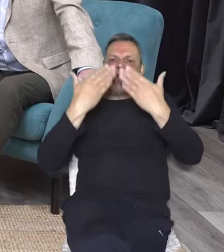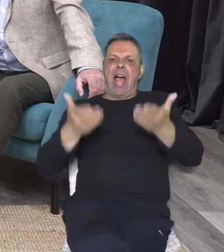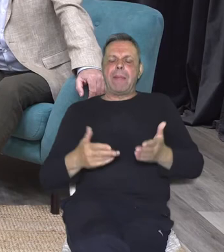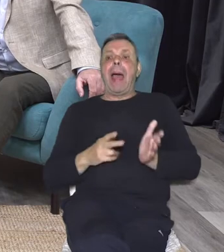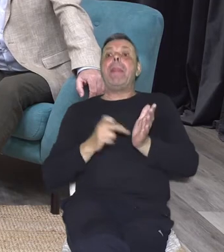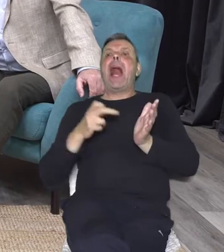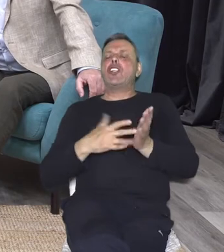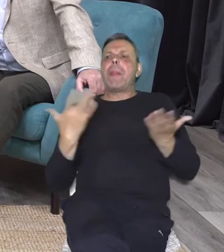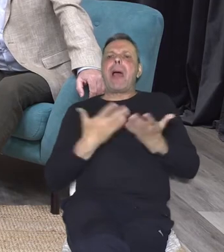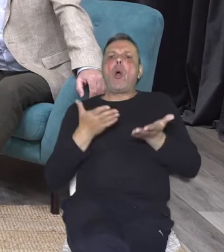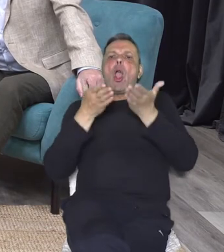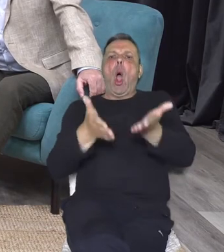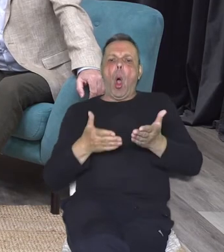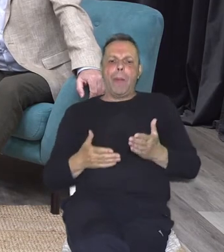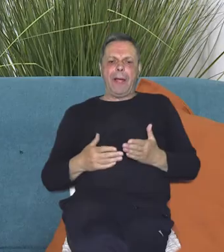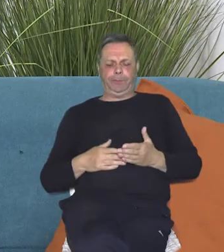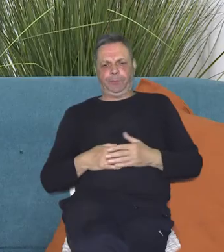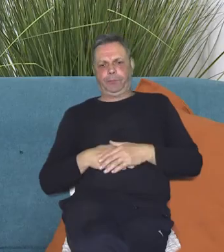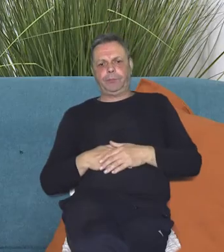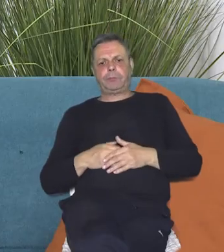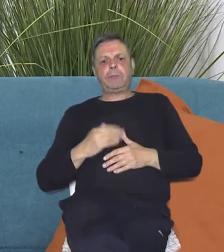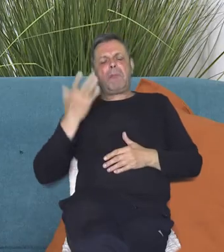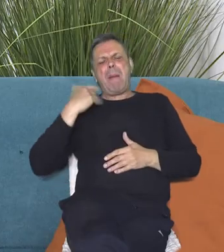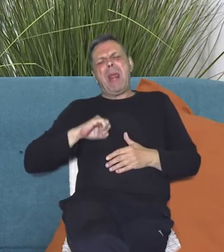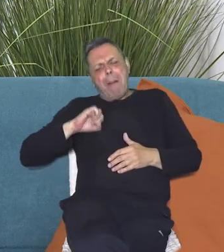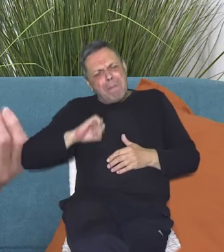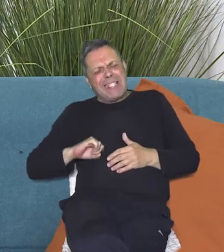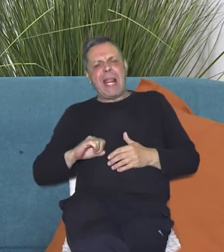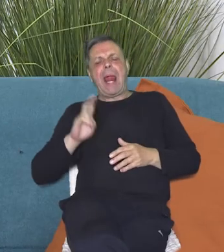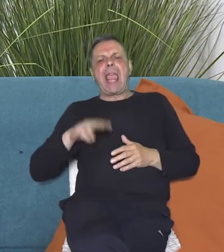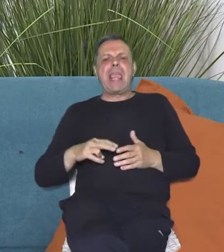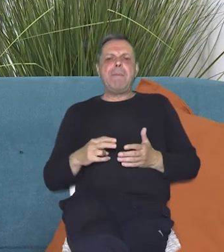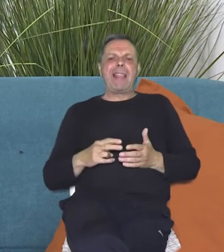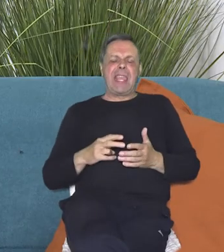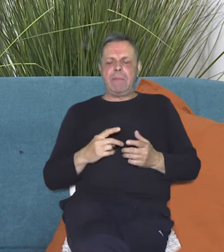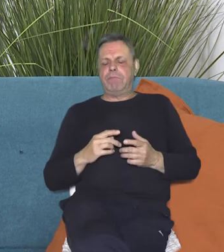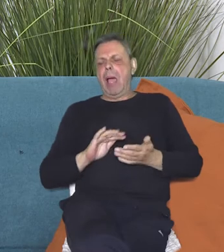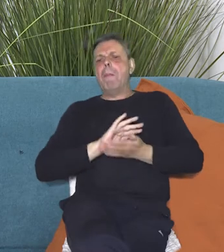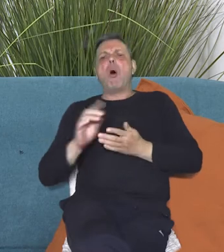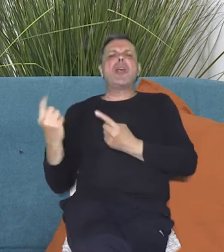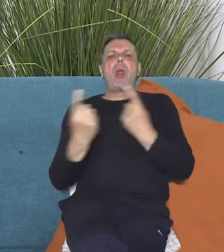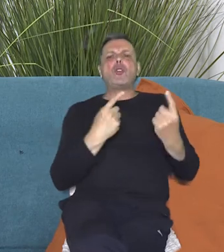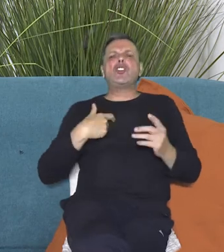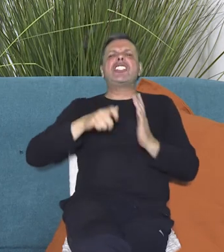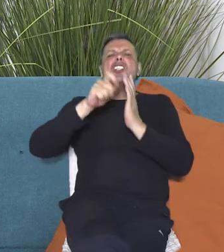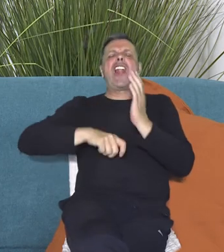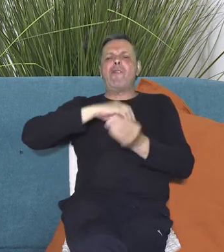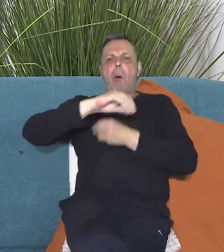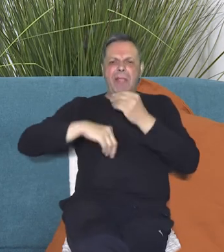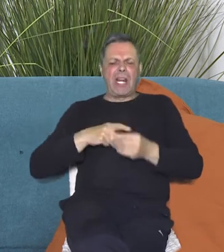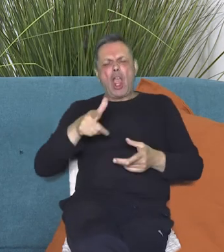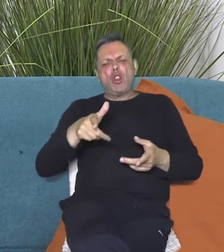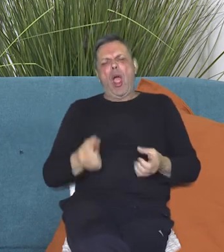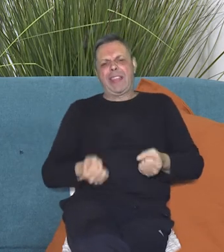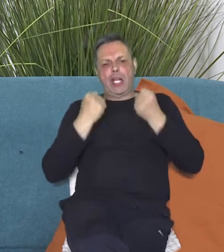prema van, način na koji ona na neki način bila primorana imati odnose s članovima svoje obitelji. Mislim da je to moralo